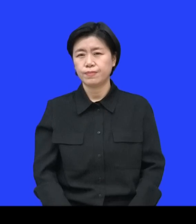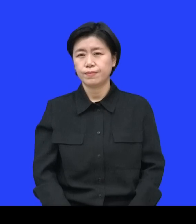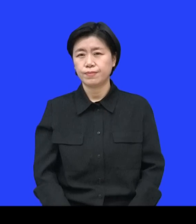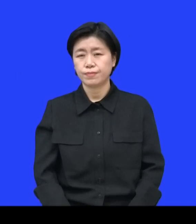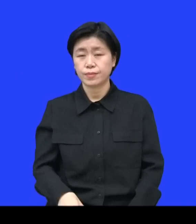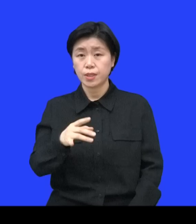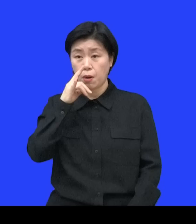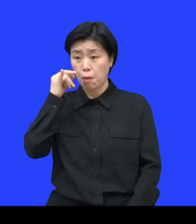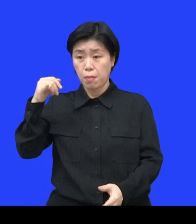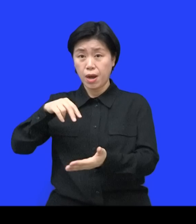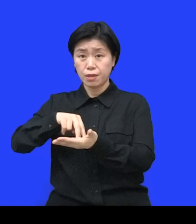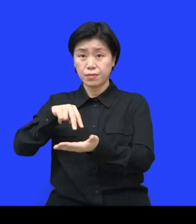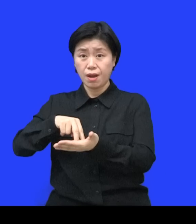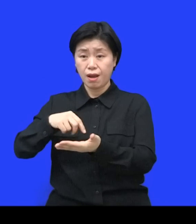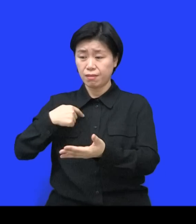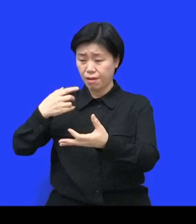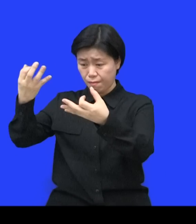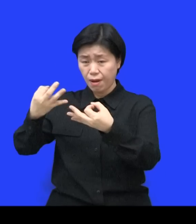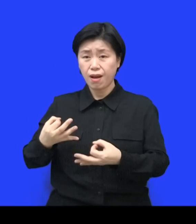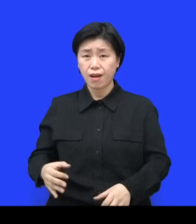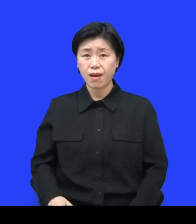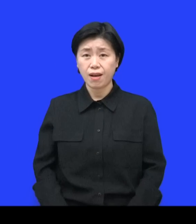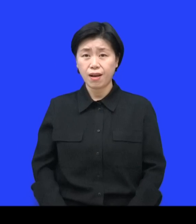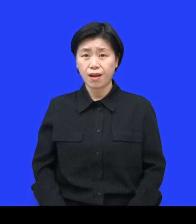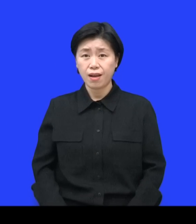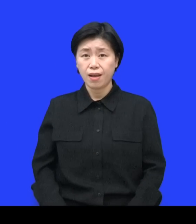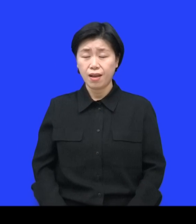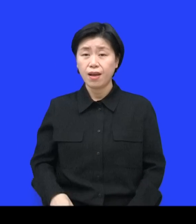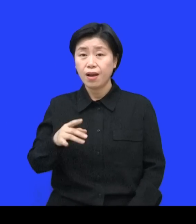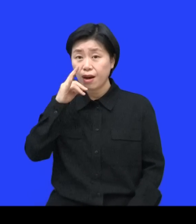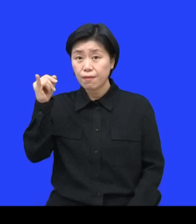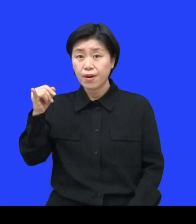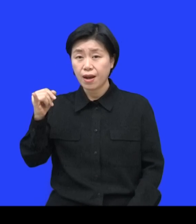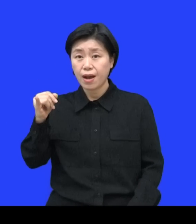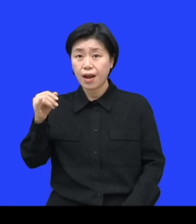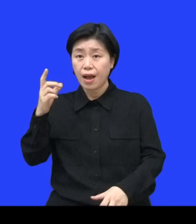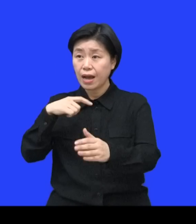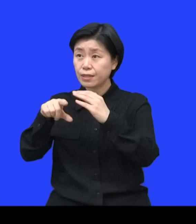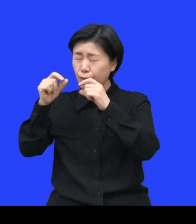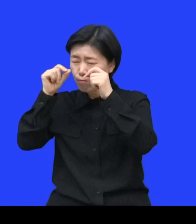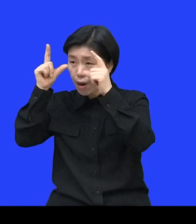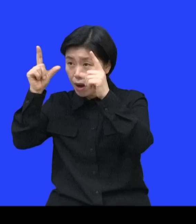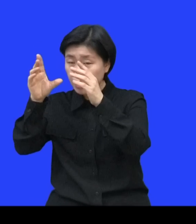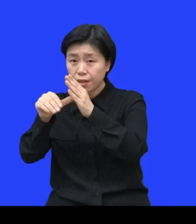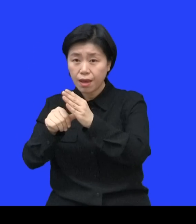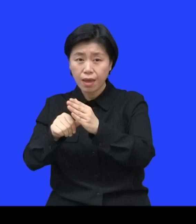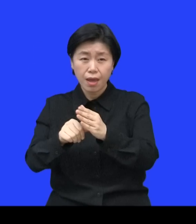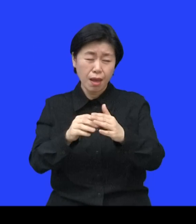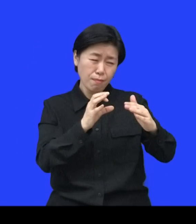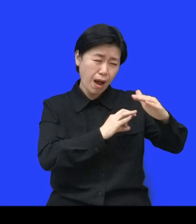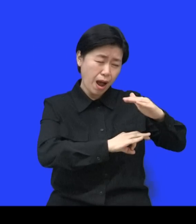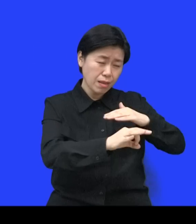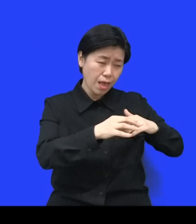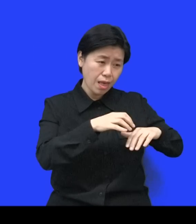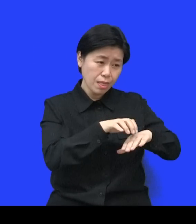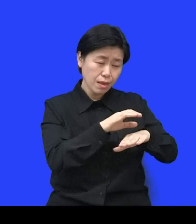어머님 입장에서 한번 생각해 보세요. 맨날 바톤 터치하면서 새벽기도 갈 때 게임하다가 자러 들어가는 아들을